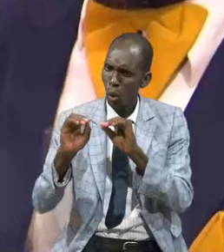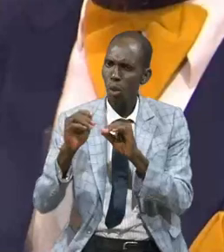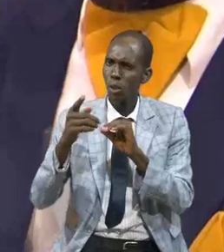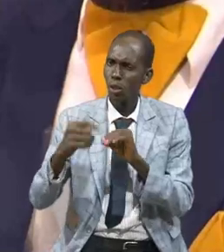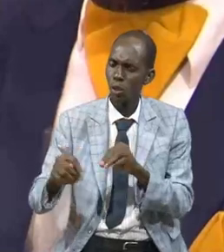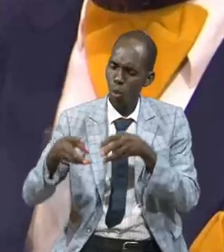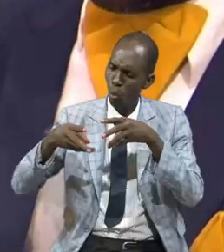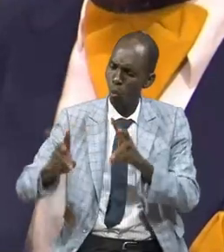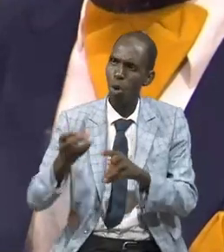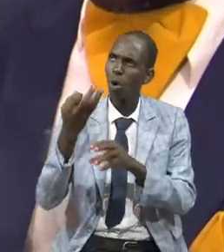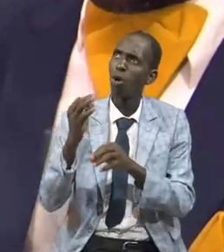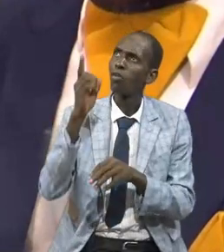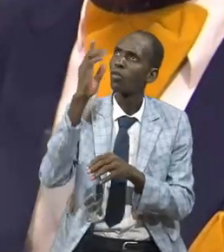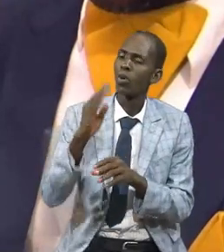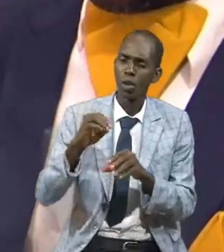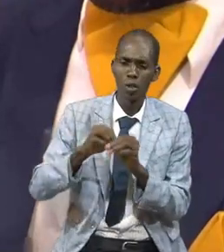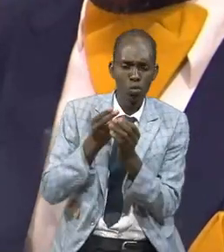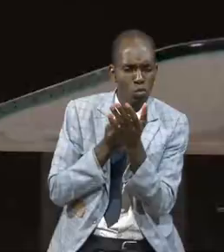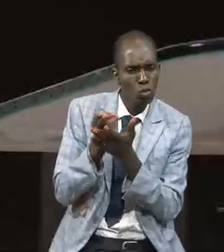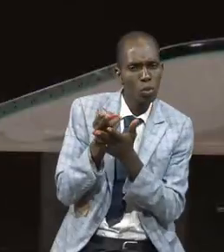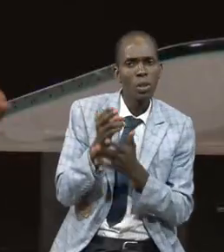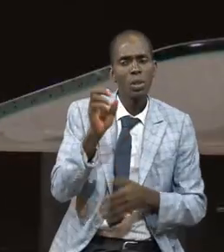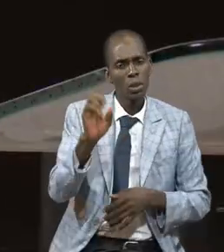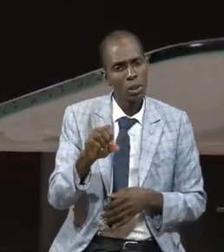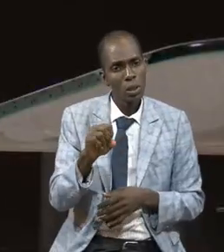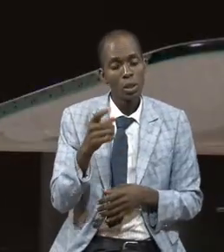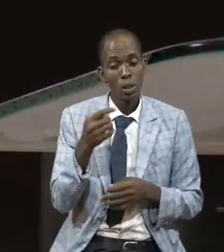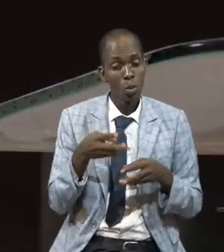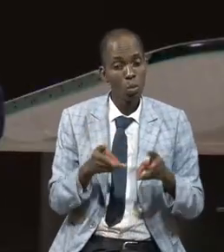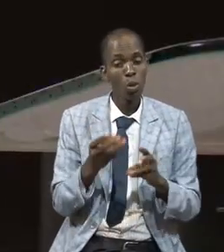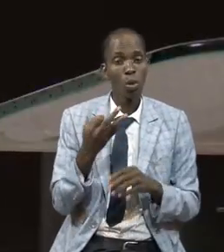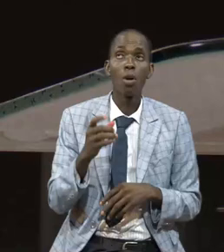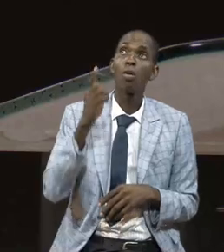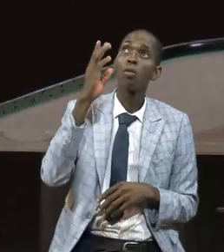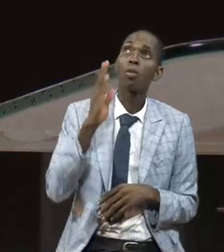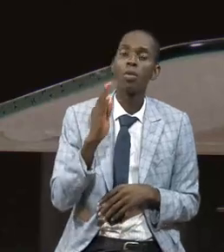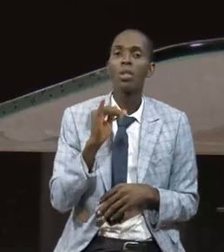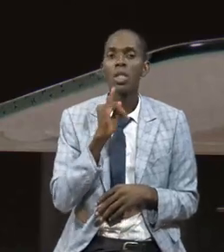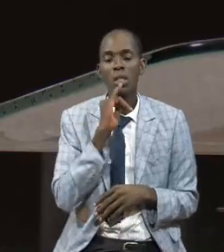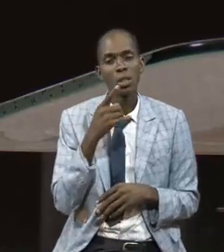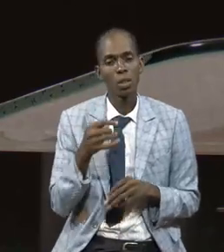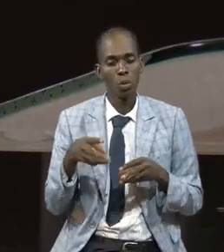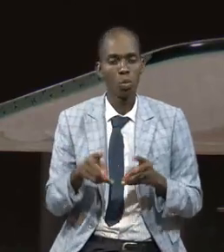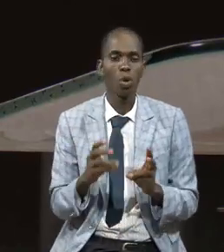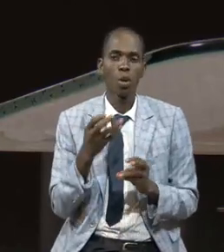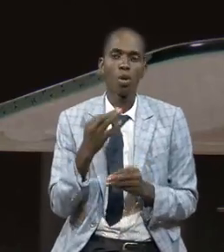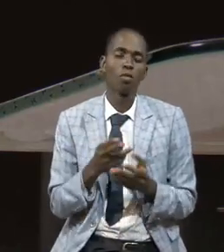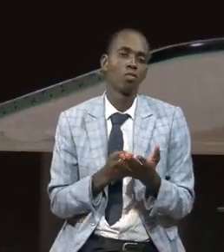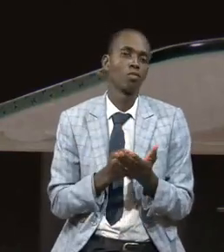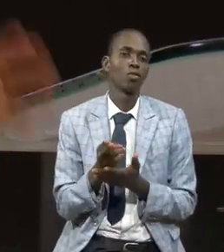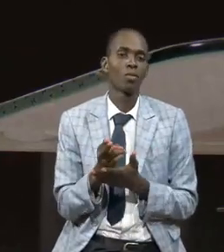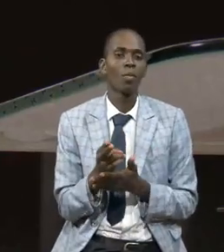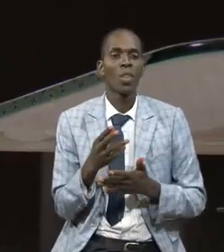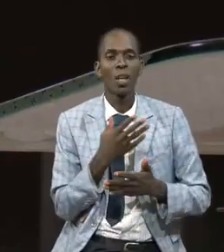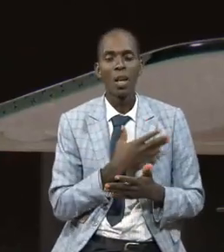Dieu selon la vérité. La voie de Dieu, c'est la voie de la vérité, de la justice. C'est l'autoroute,